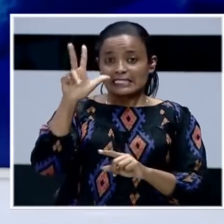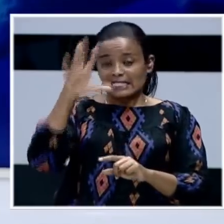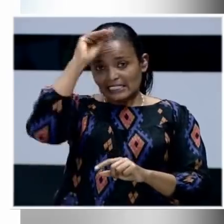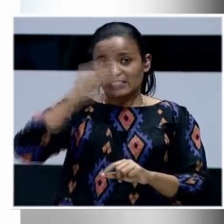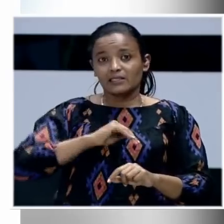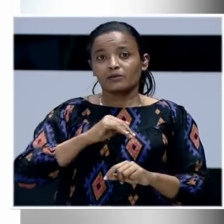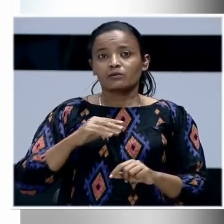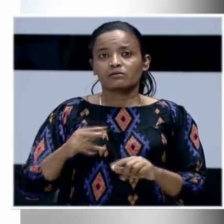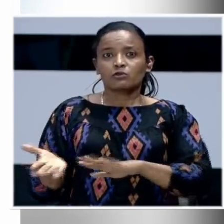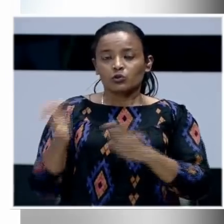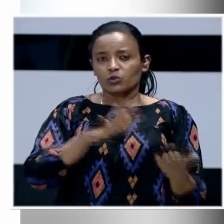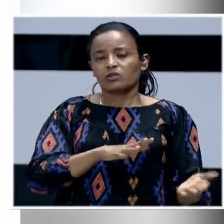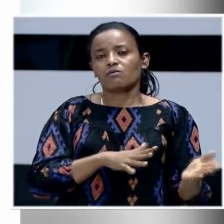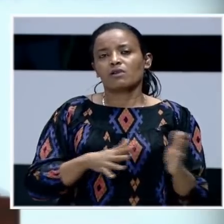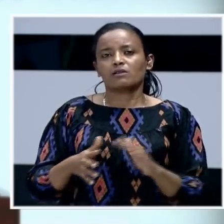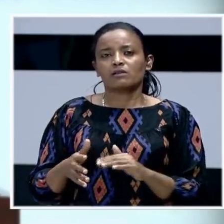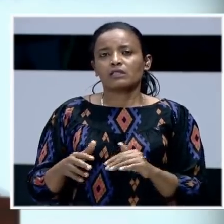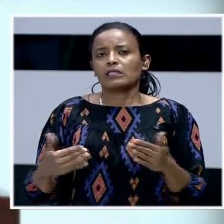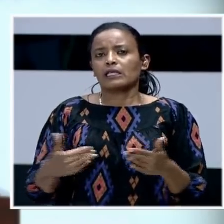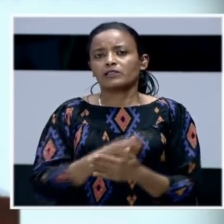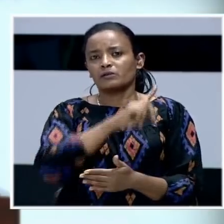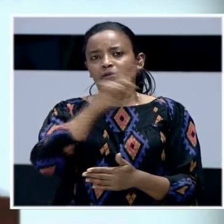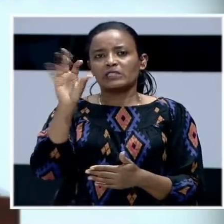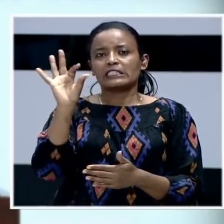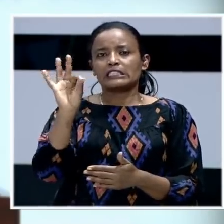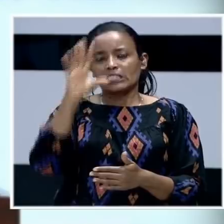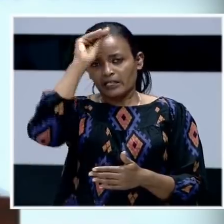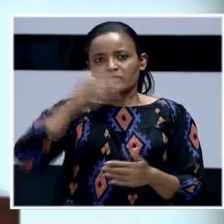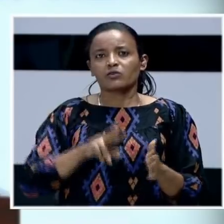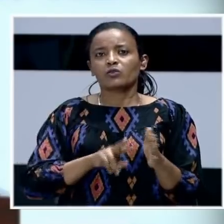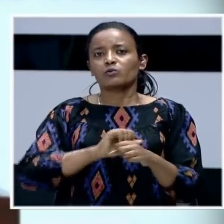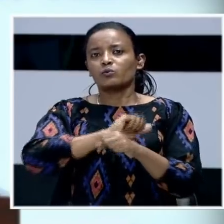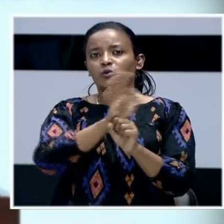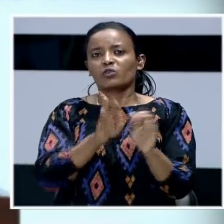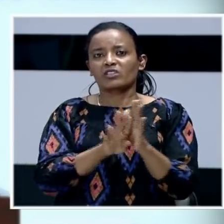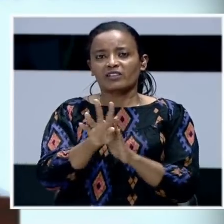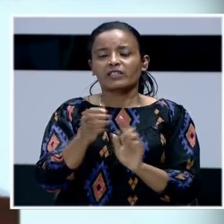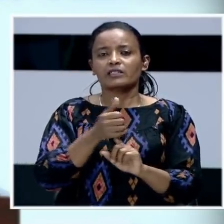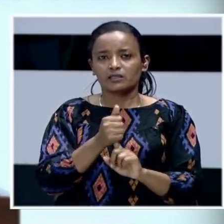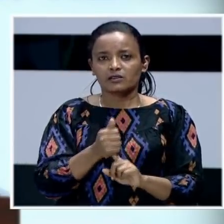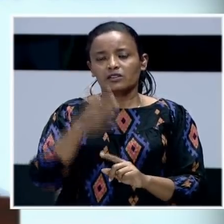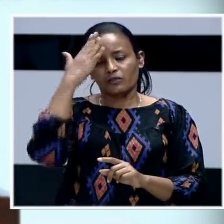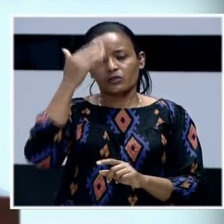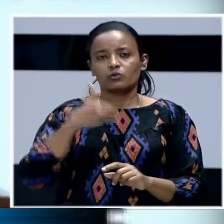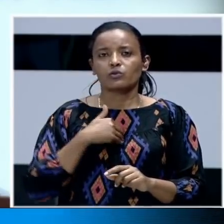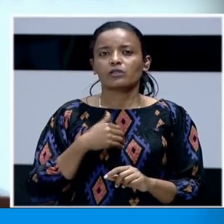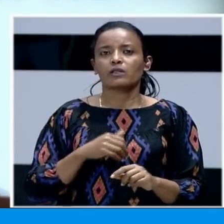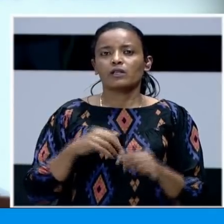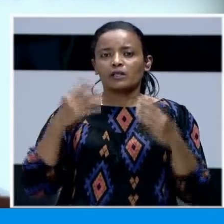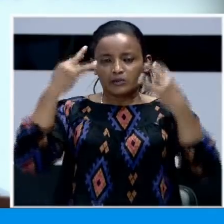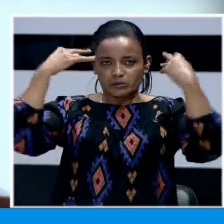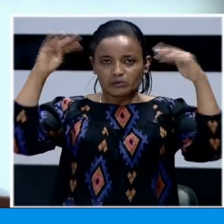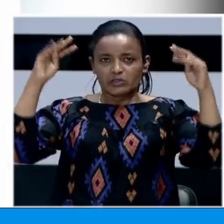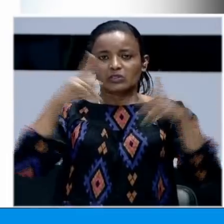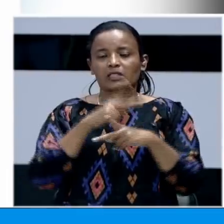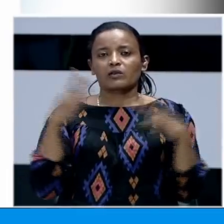سبات هوتهم حالفو. حدشتم إتن تشعتن سواد ما بكورونا فيروس كم زت تحزو ترجعيزم. ميستر حلوات عنا